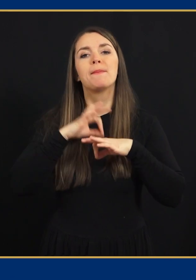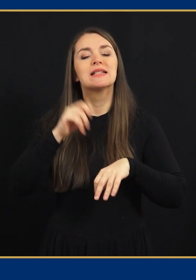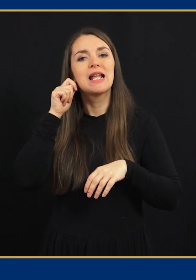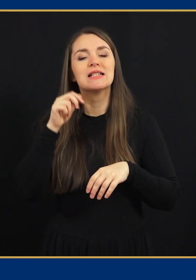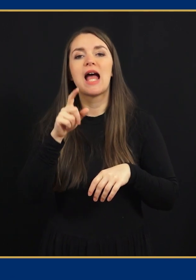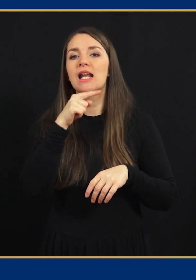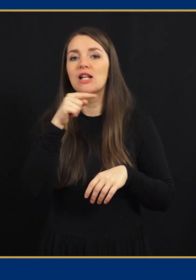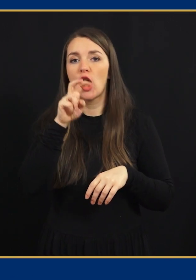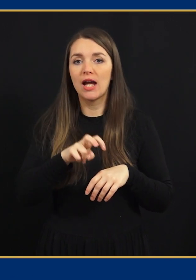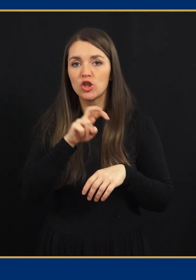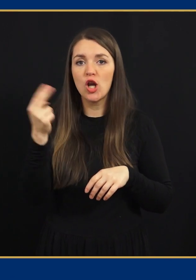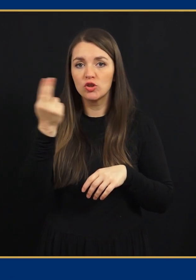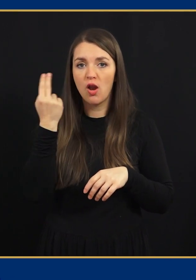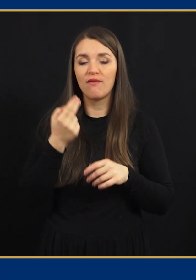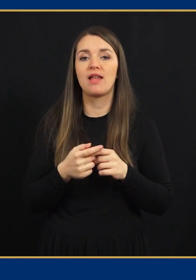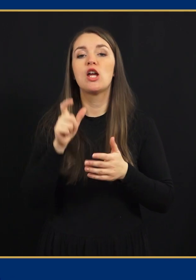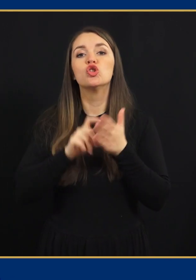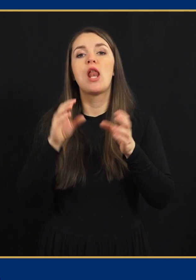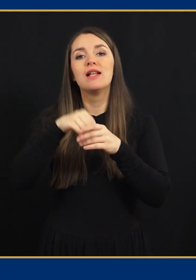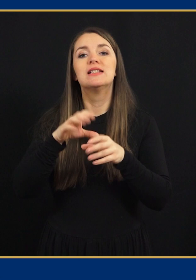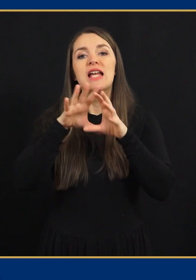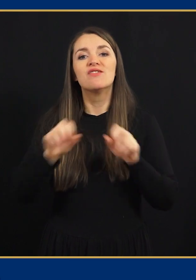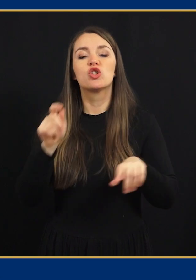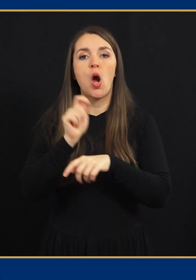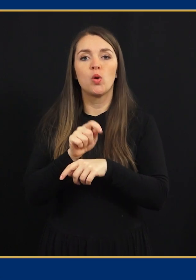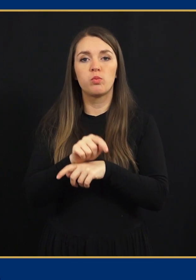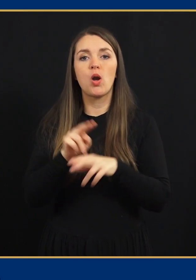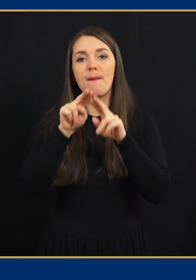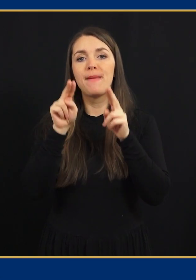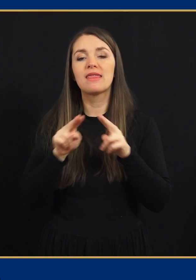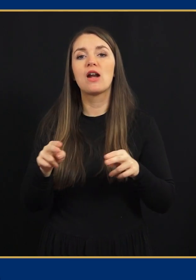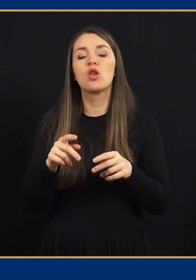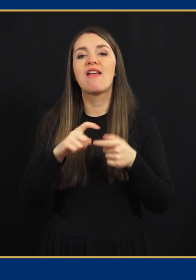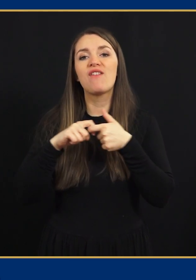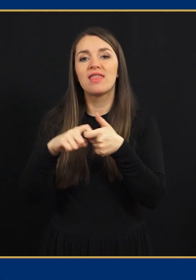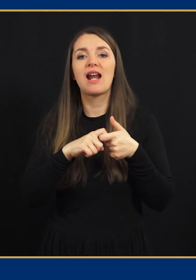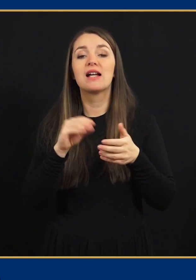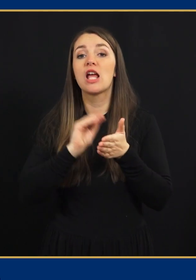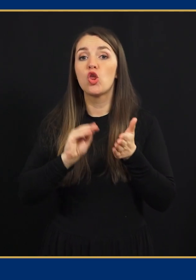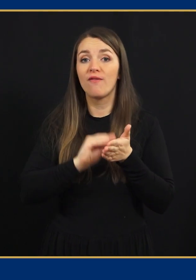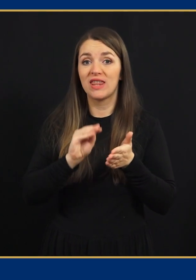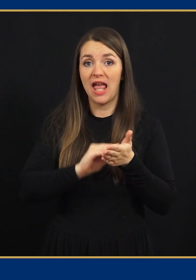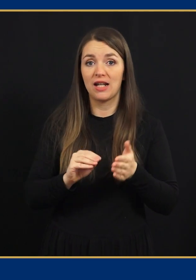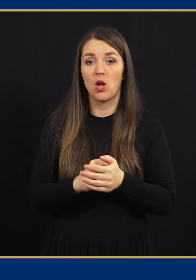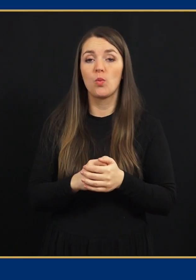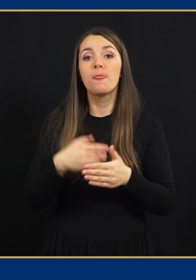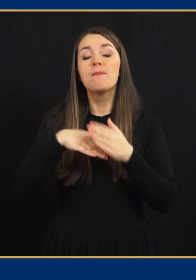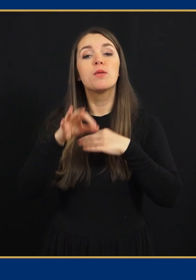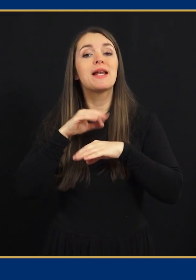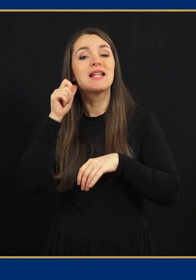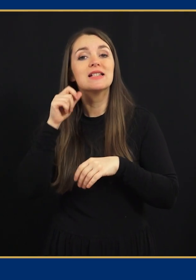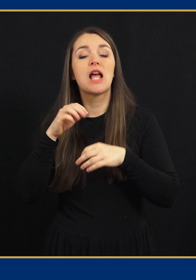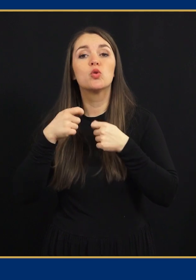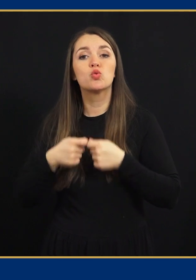predsednica Rdečega križa Slovenije, članica izvršnega odbora Mednarodne federacije novinarjev, podpredsednica